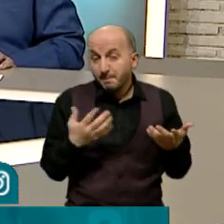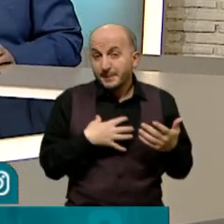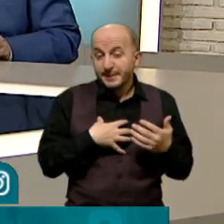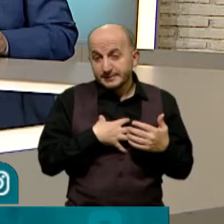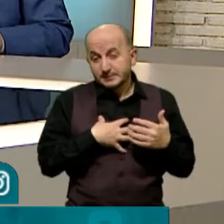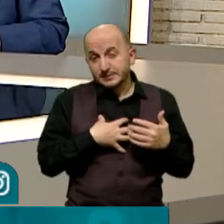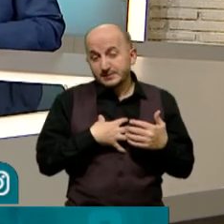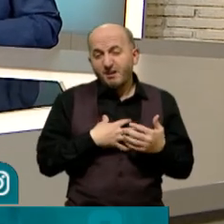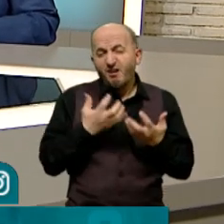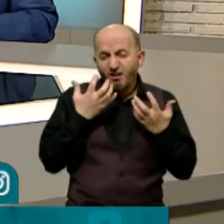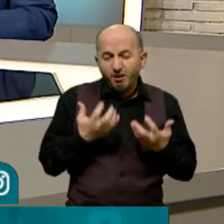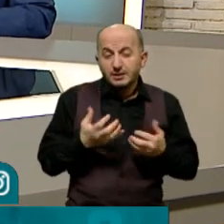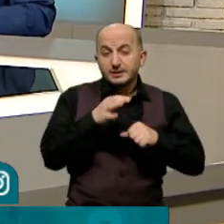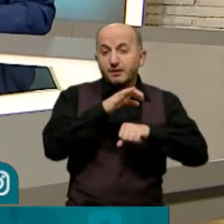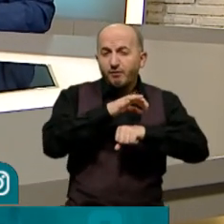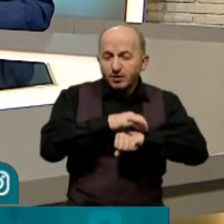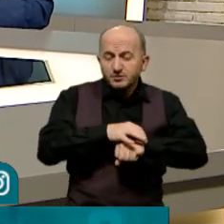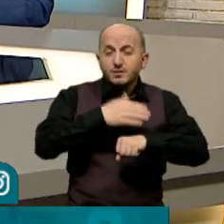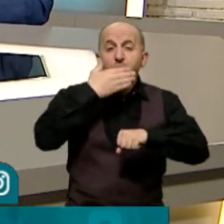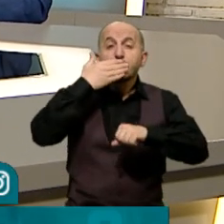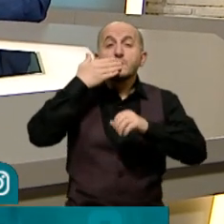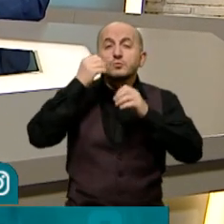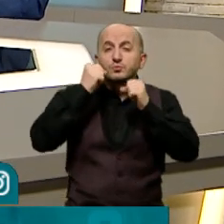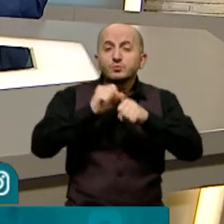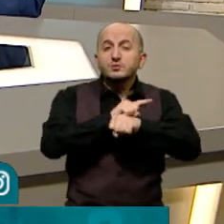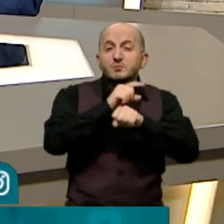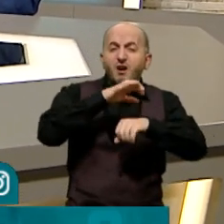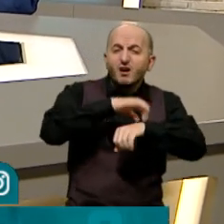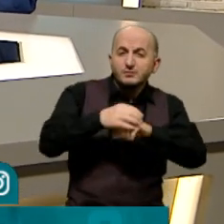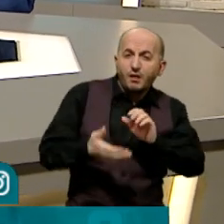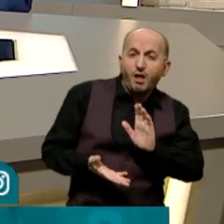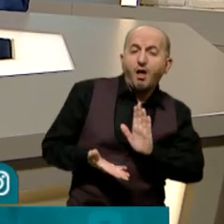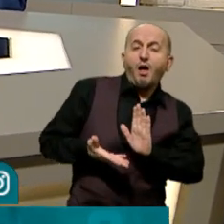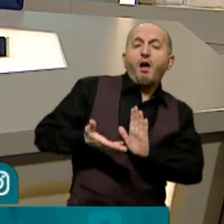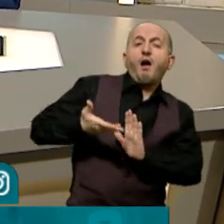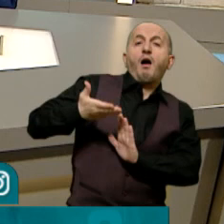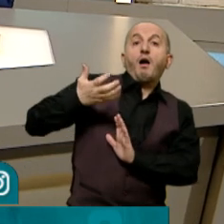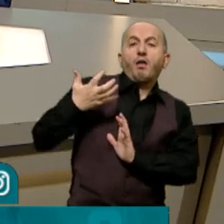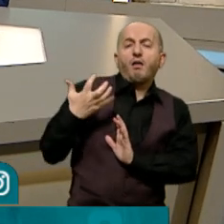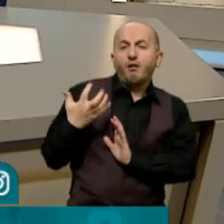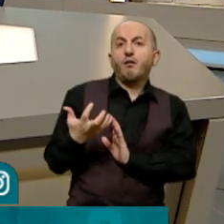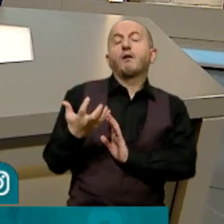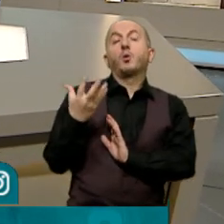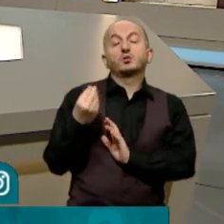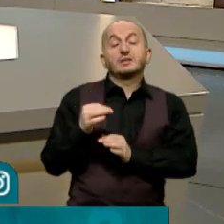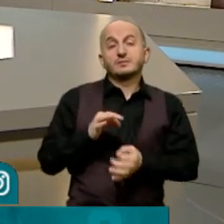dinimizde ağır hastalar veya oruç tuttuğu zaman hastalığı ağırlaşacak kimseler için